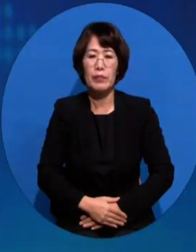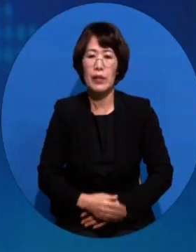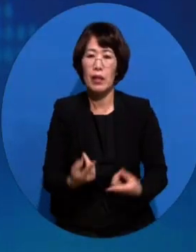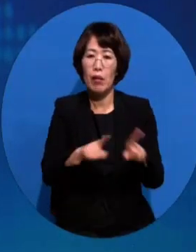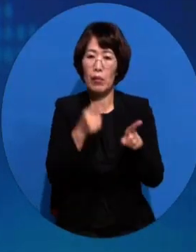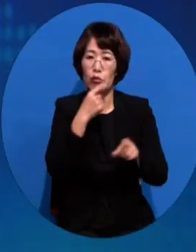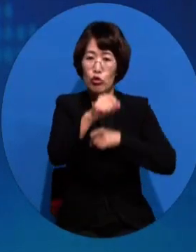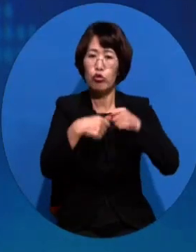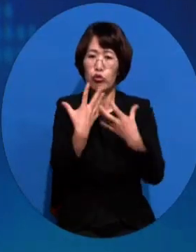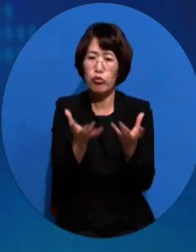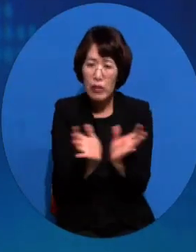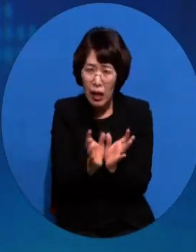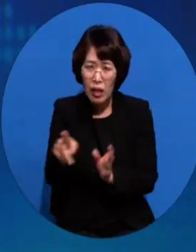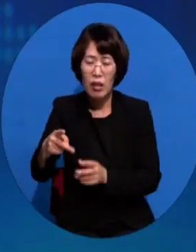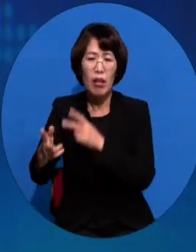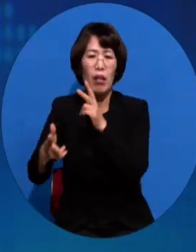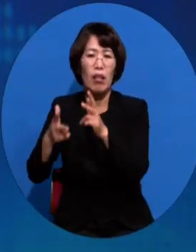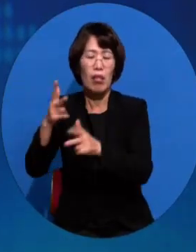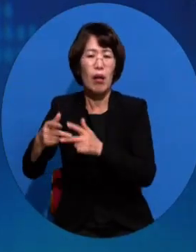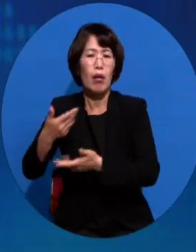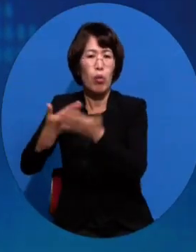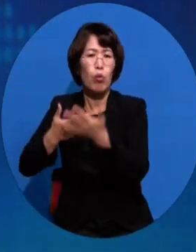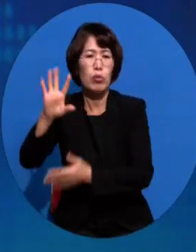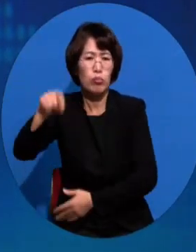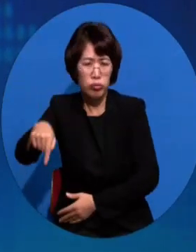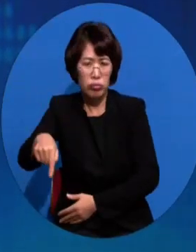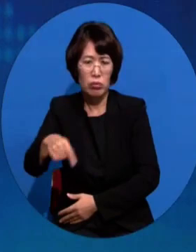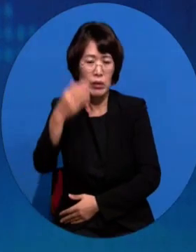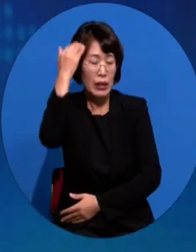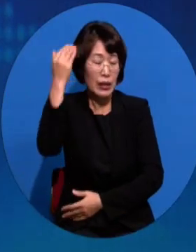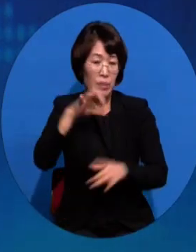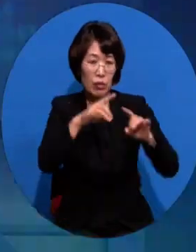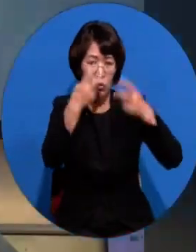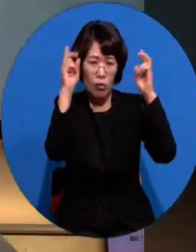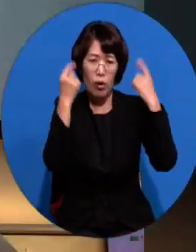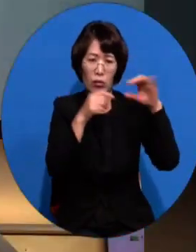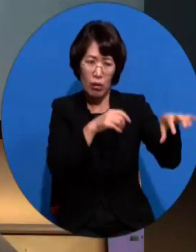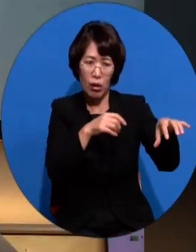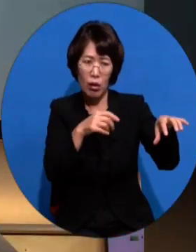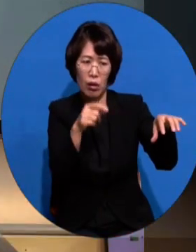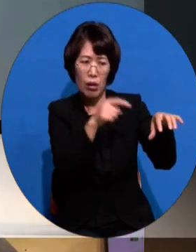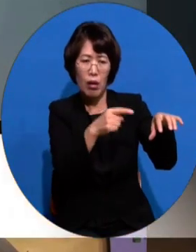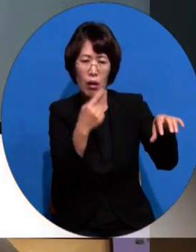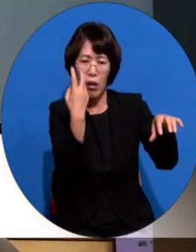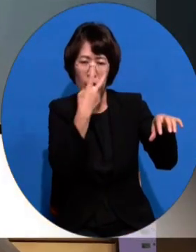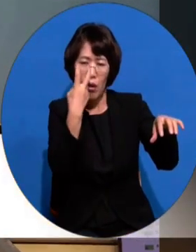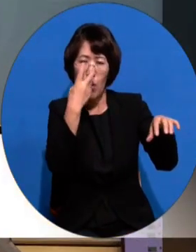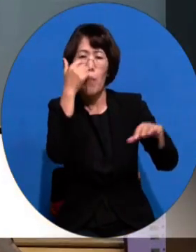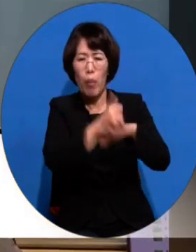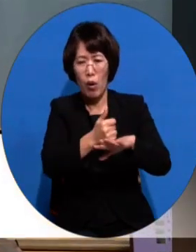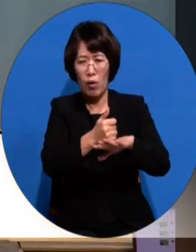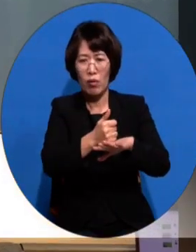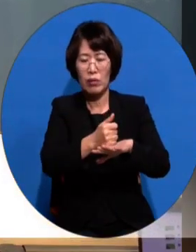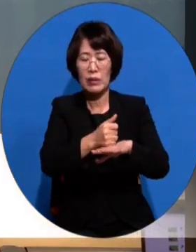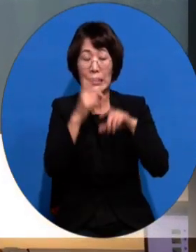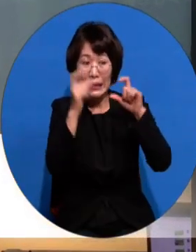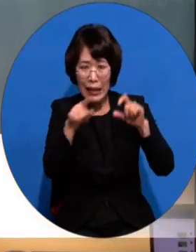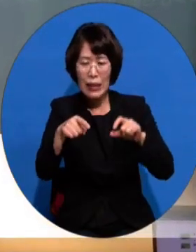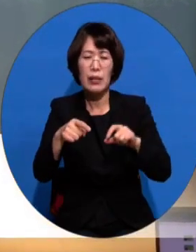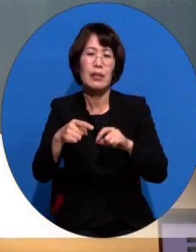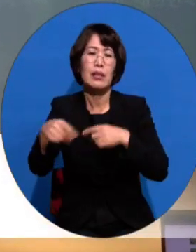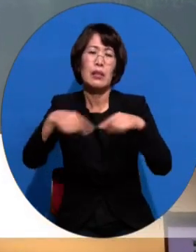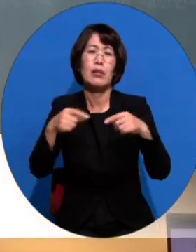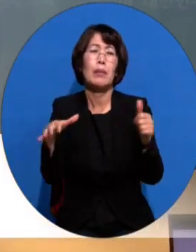더불어민주당은 산업통상자원부에 이번 한전 공대 감사 결과를 정치 탄압으로 규정하고 한전공대